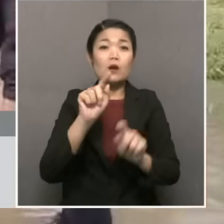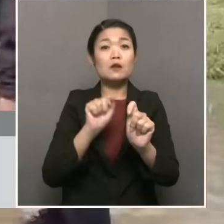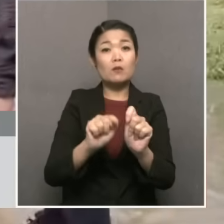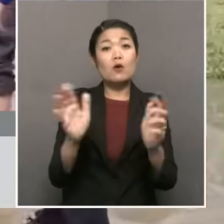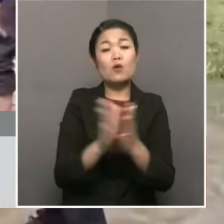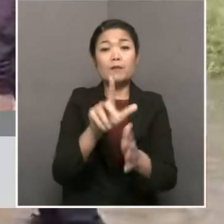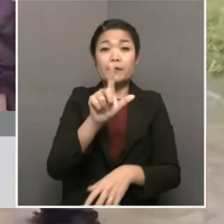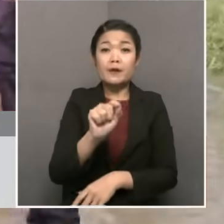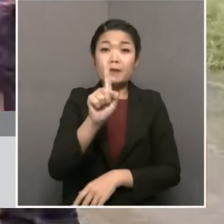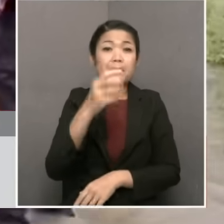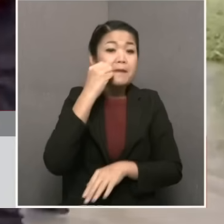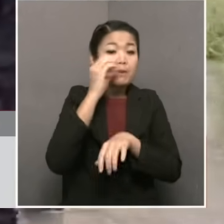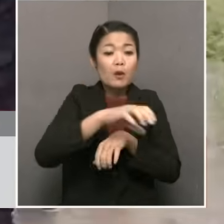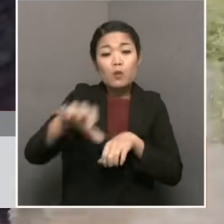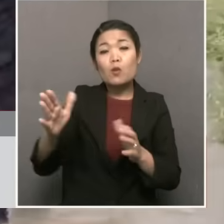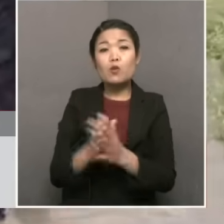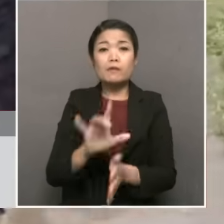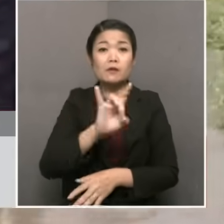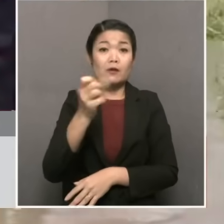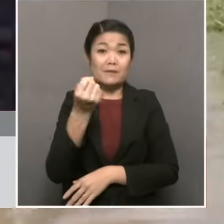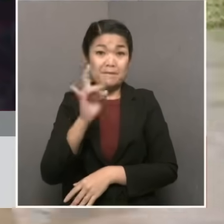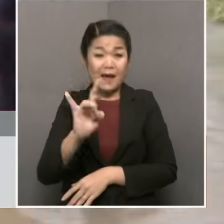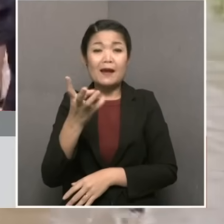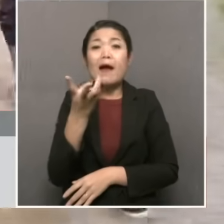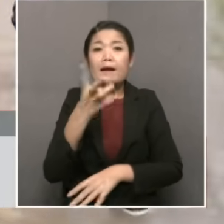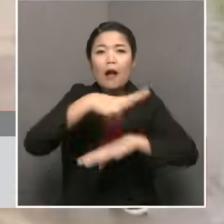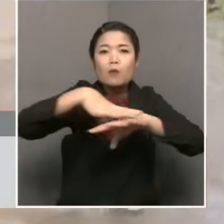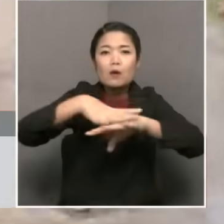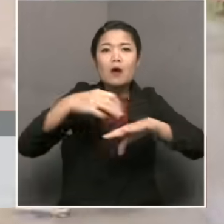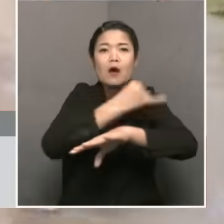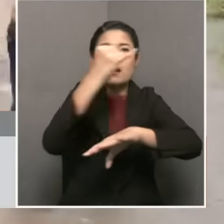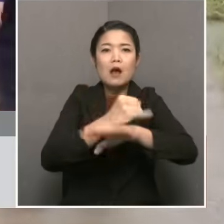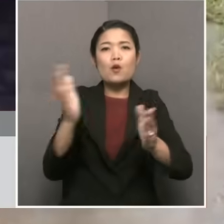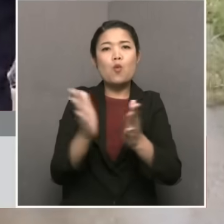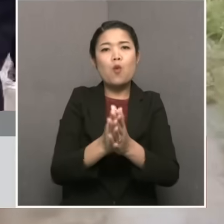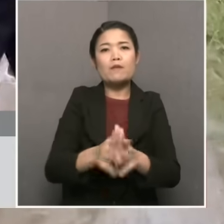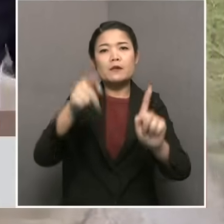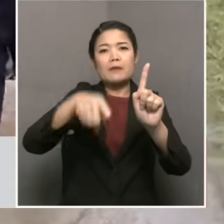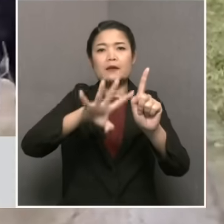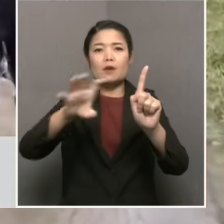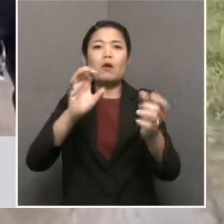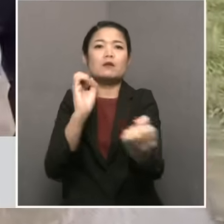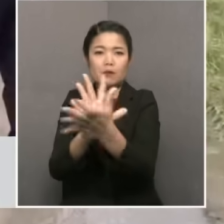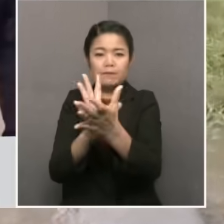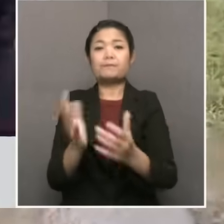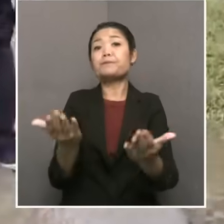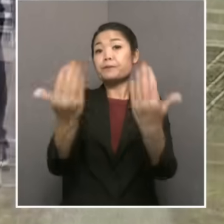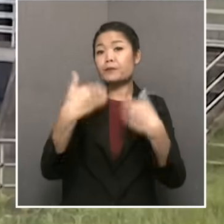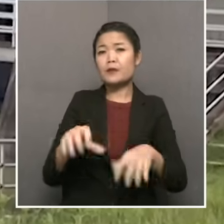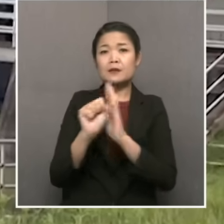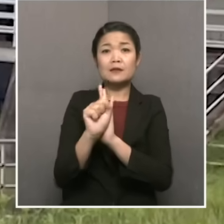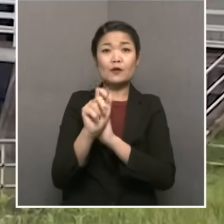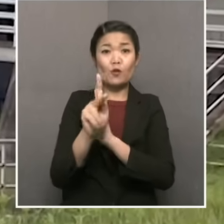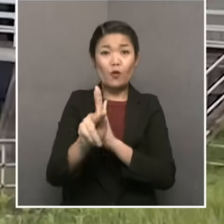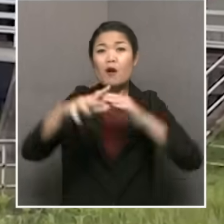118หมู่บ้านนาข้าวถูกน้ำท่วมกว่า1,400ไร่ค่ะไปดูในพื้นที่จังหวัดสกลนคร